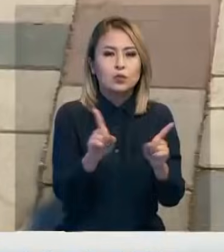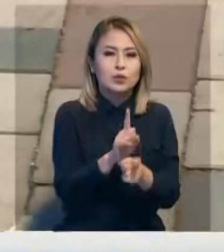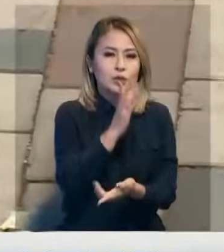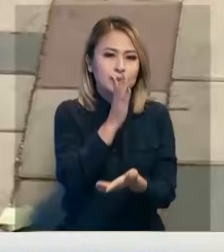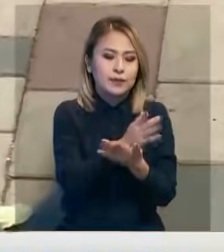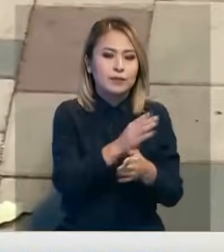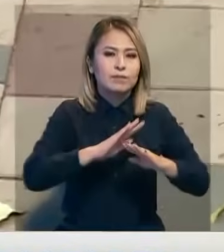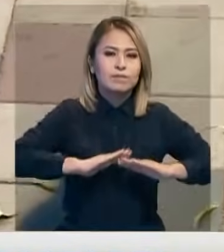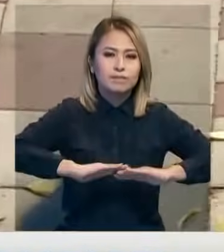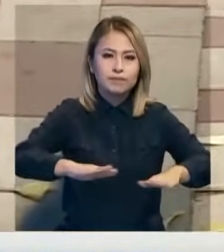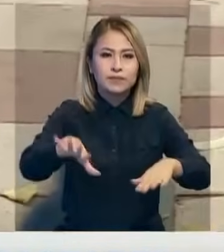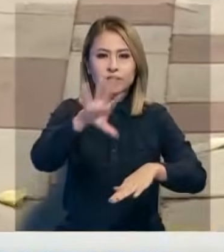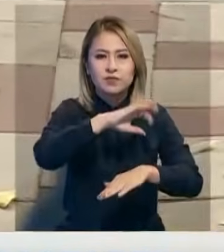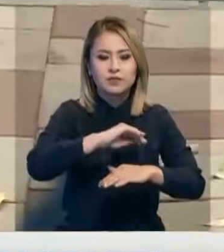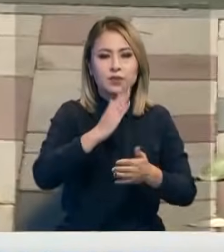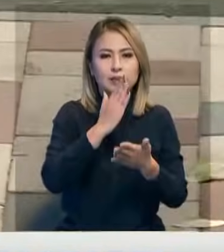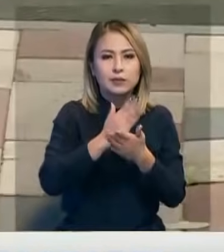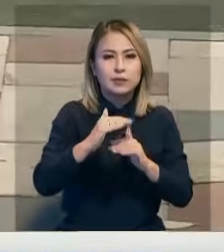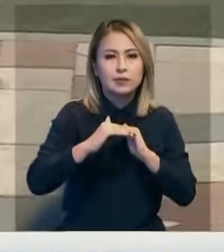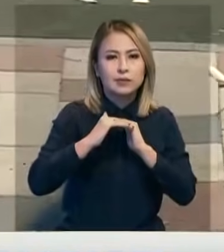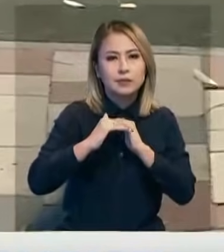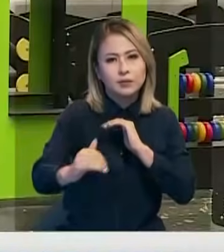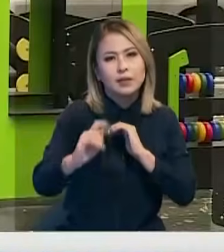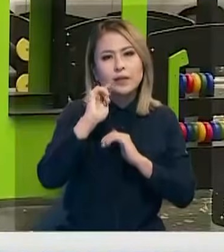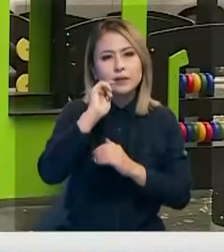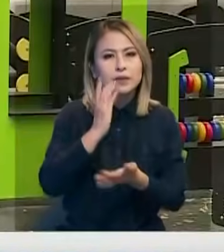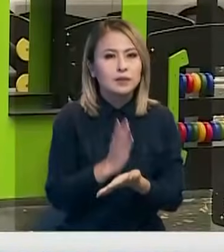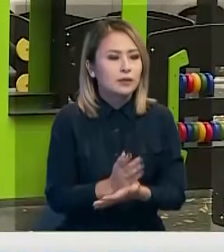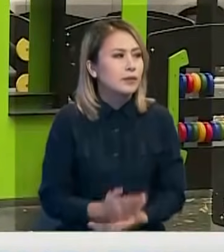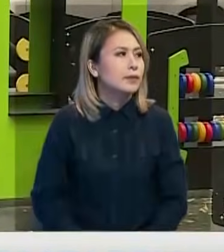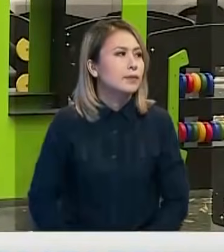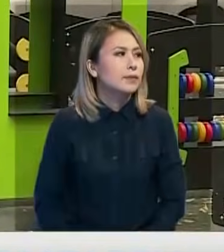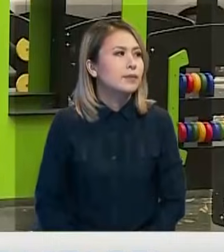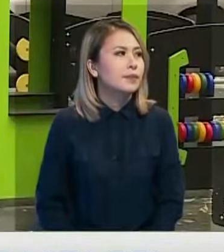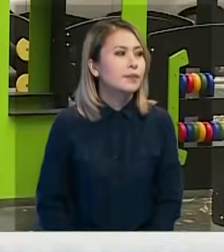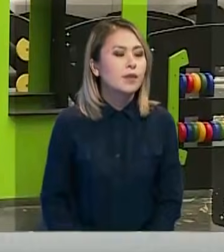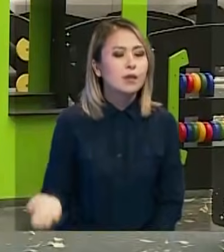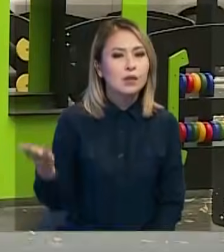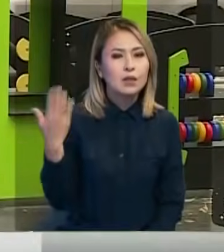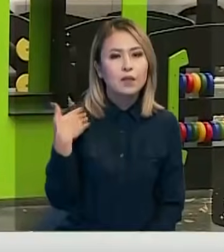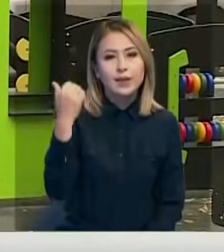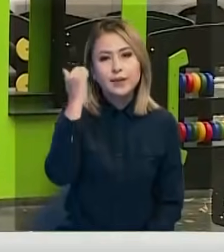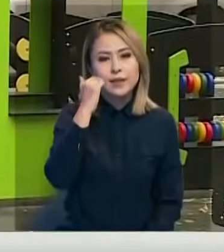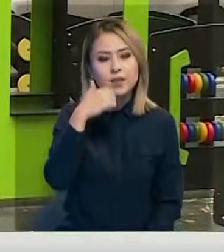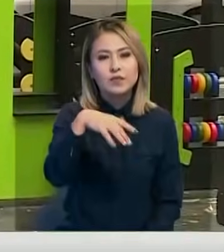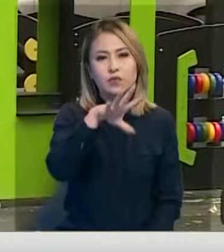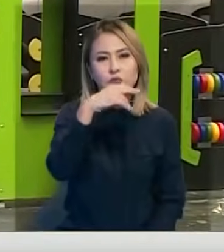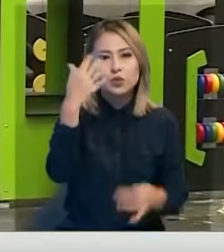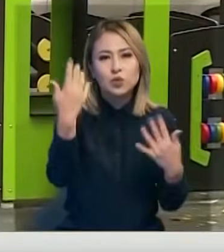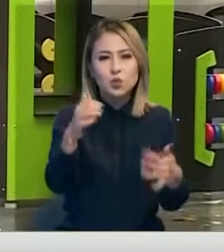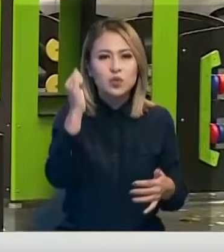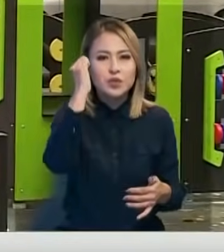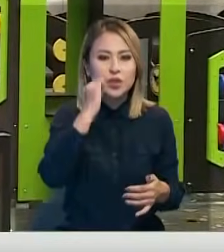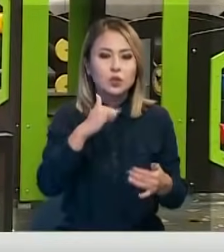таспен өріліп, айналасы асфальтталған. Все конструкции уже были старые. Бұрынғы ауладағы барлық құрылғының тозғы жеткен